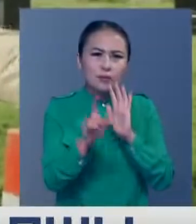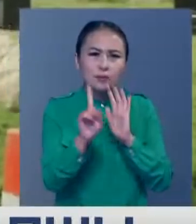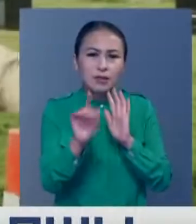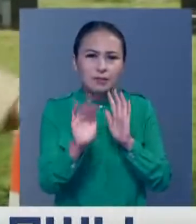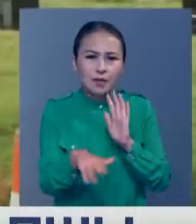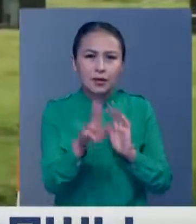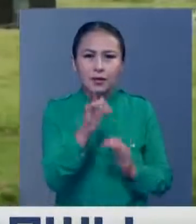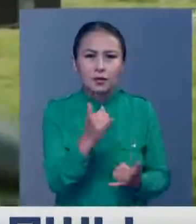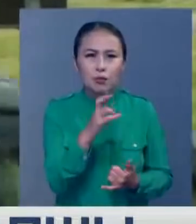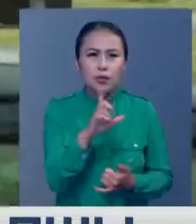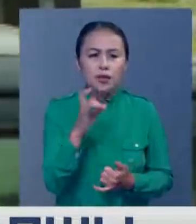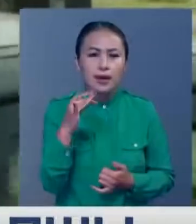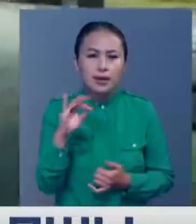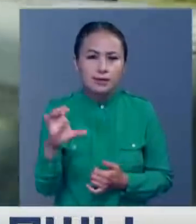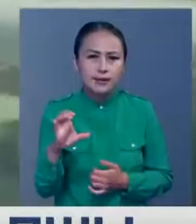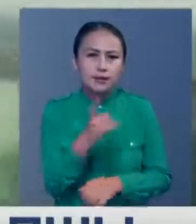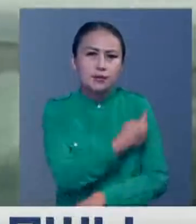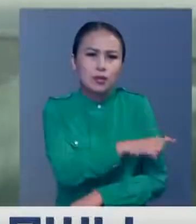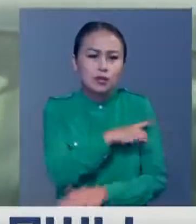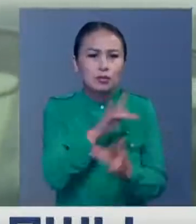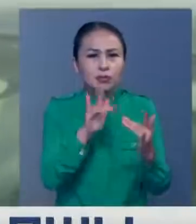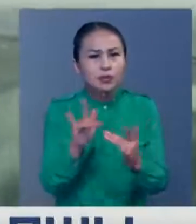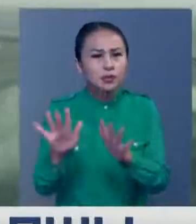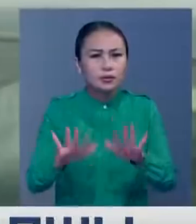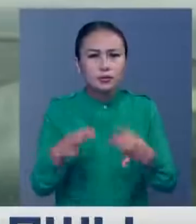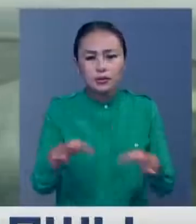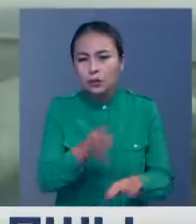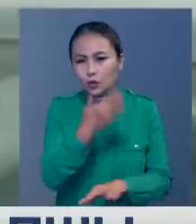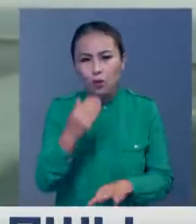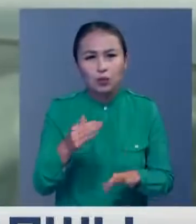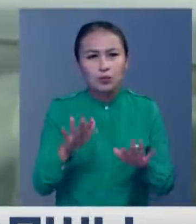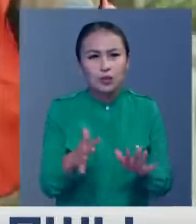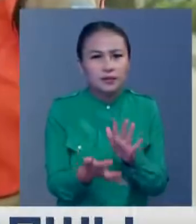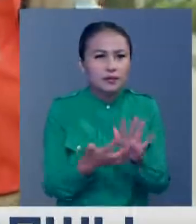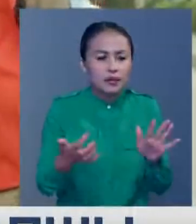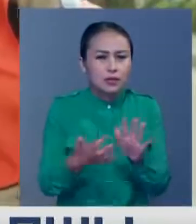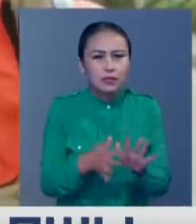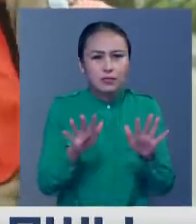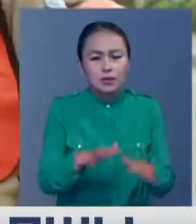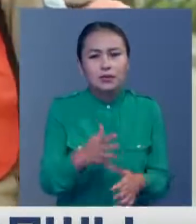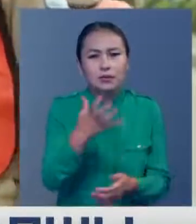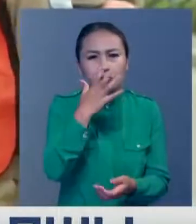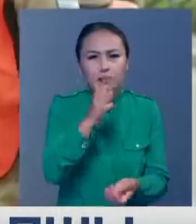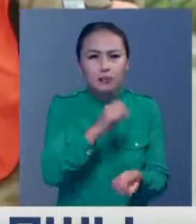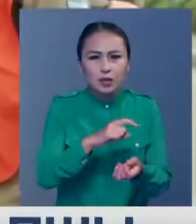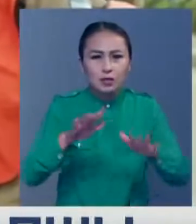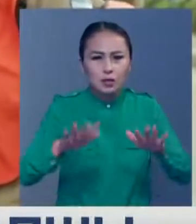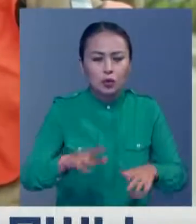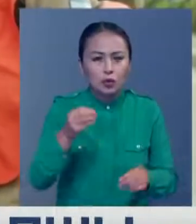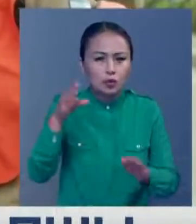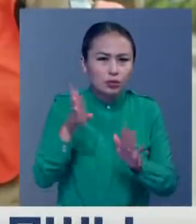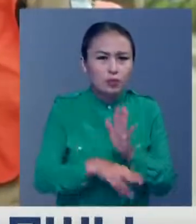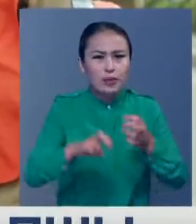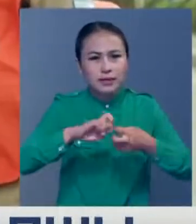Қазір Буэнос-Айрестағы ауруханаларда бос төсек орын жоқ. Орын тапшылығы әсіресе жан сақтау бөлімінде байқалады. Жағдайдың